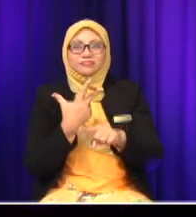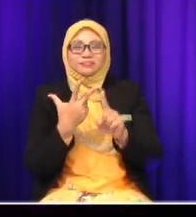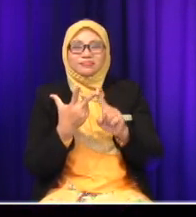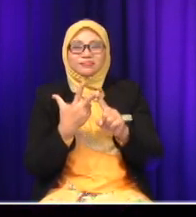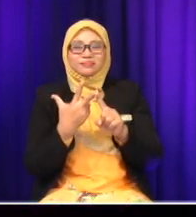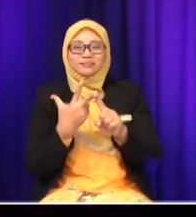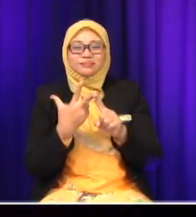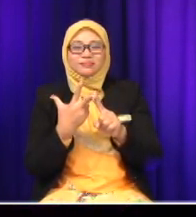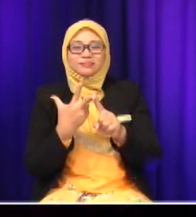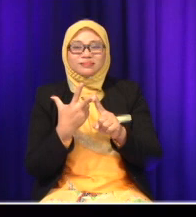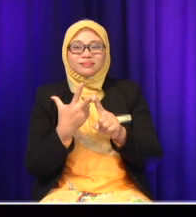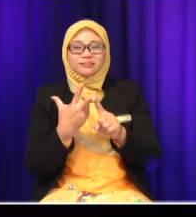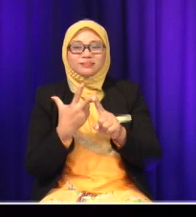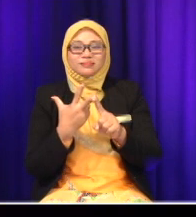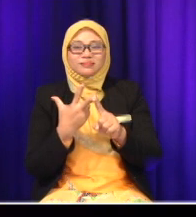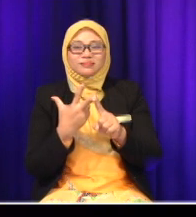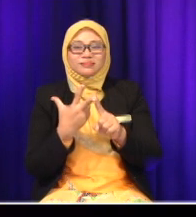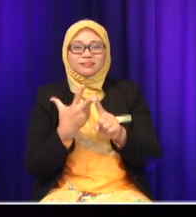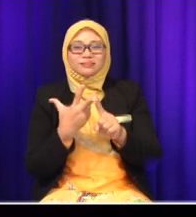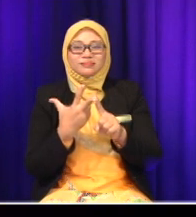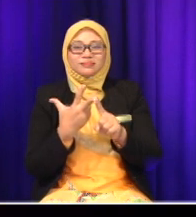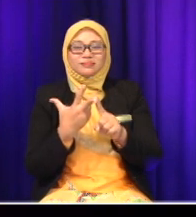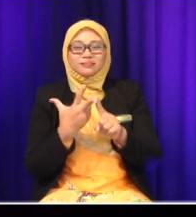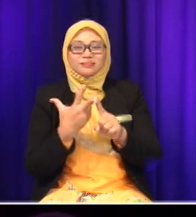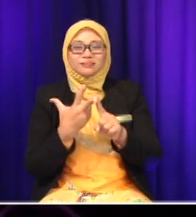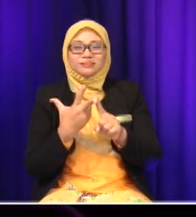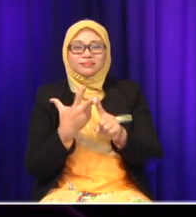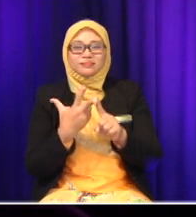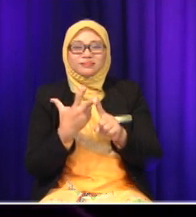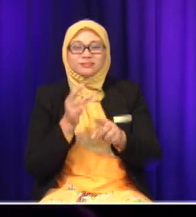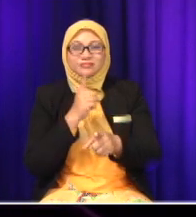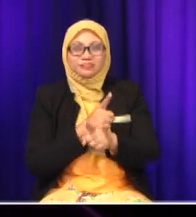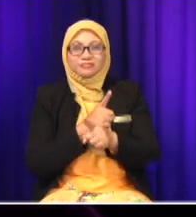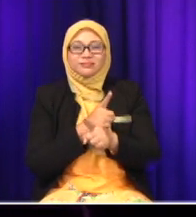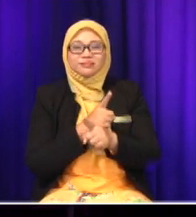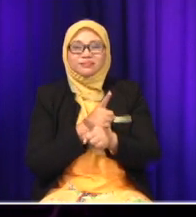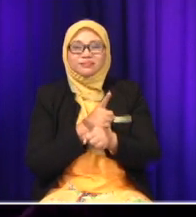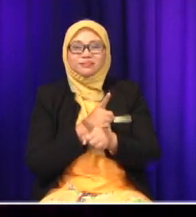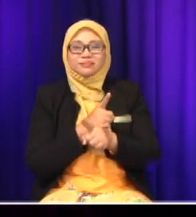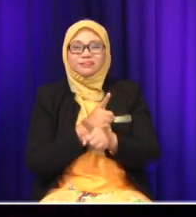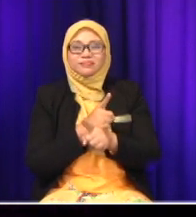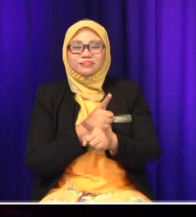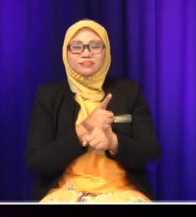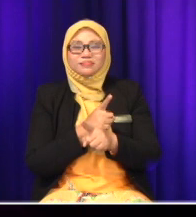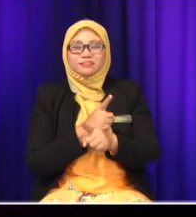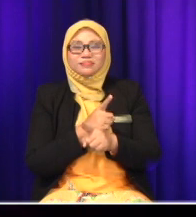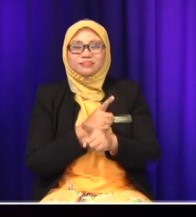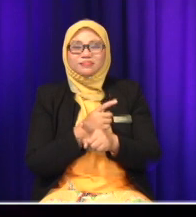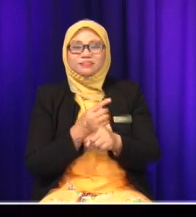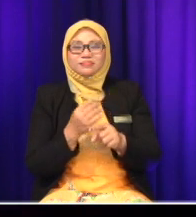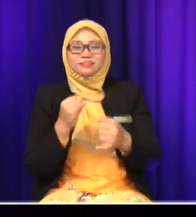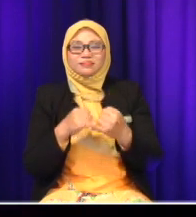ketiga terlalu nipis betul ke salah betul Oke Betul dan